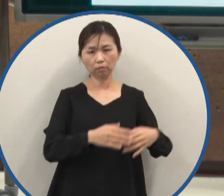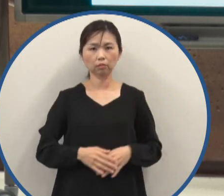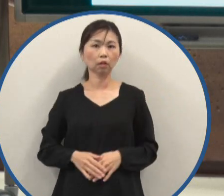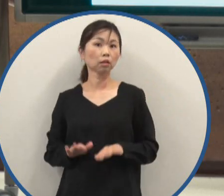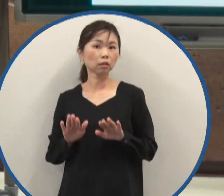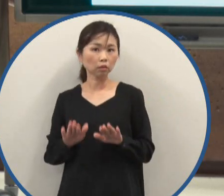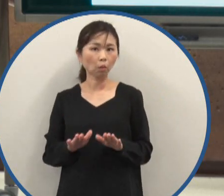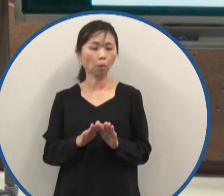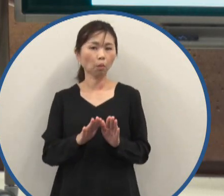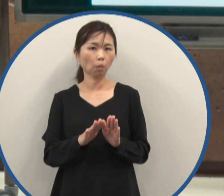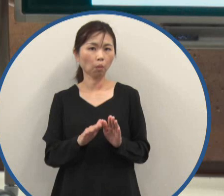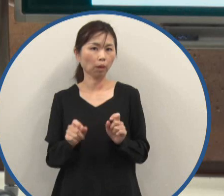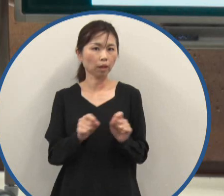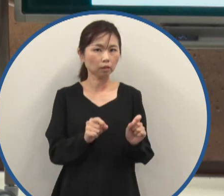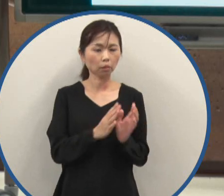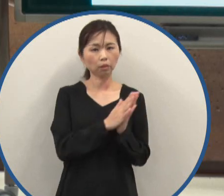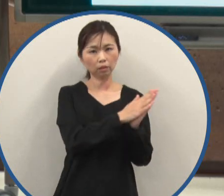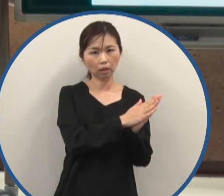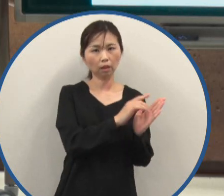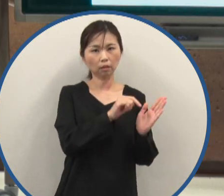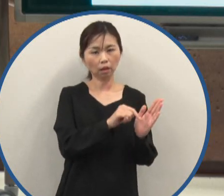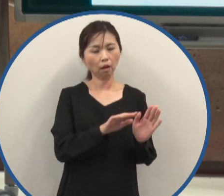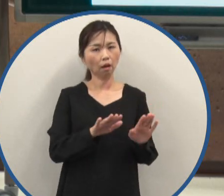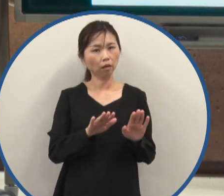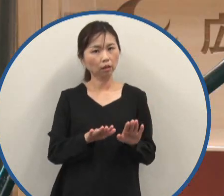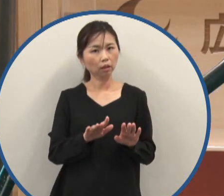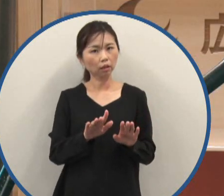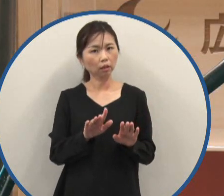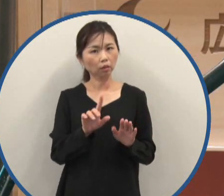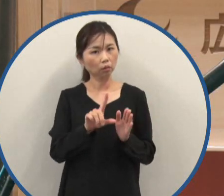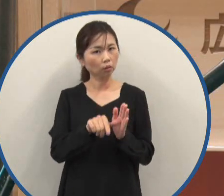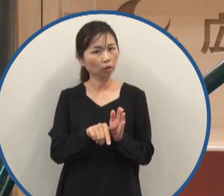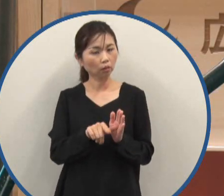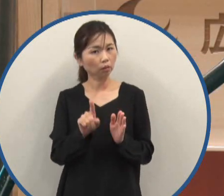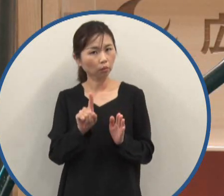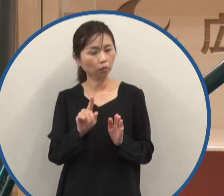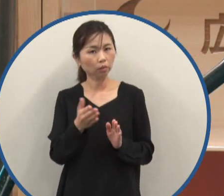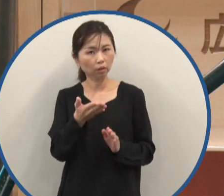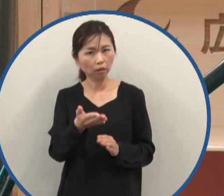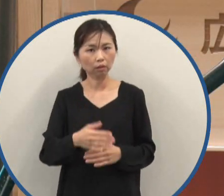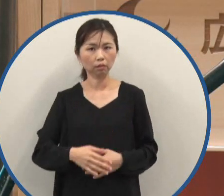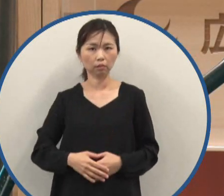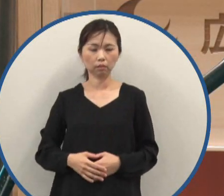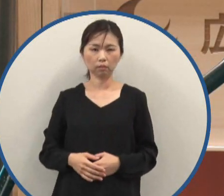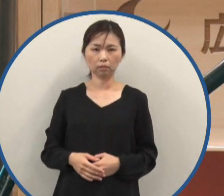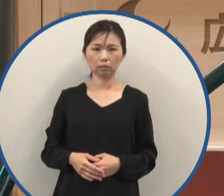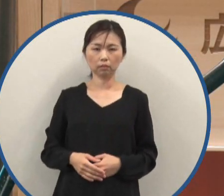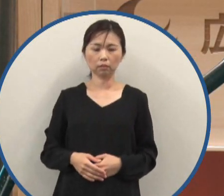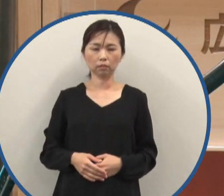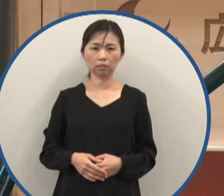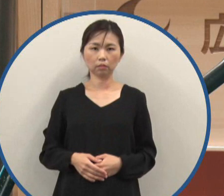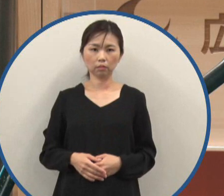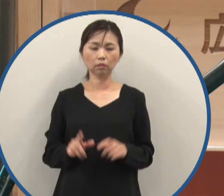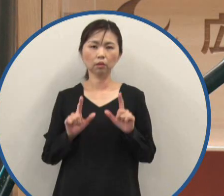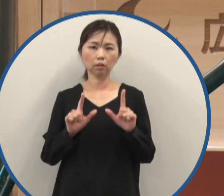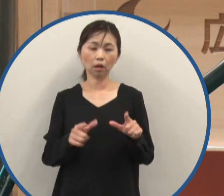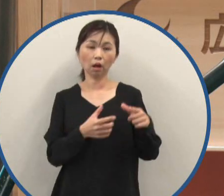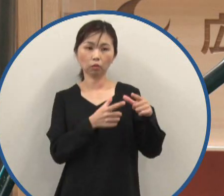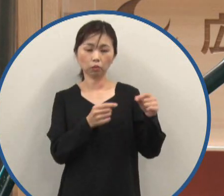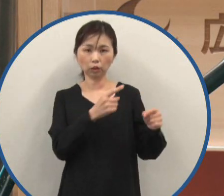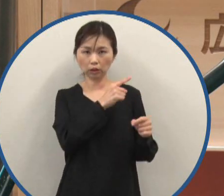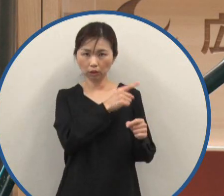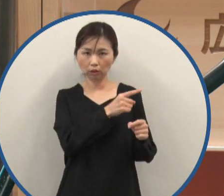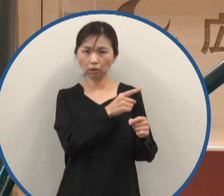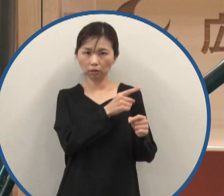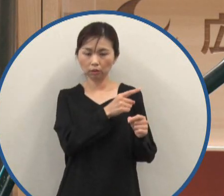時点でその、角度みたいなところっていうのはどうご覧になります か。いや、これについてはですね、国側からは何とも言われてないという